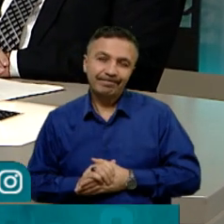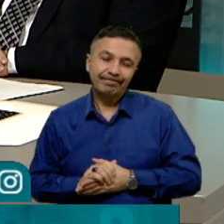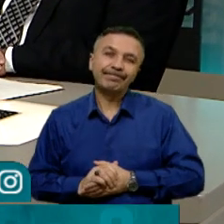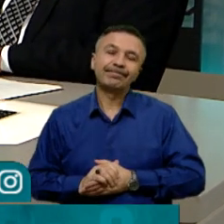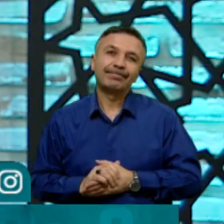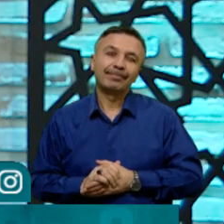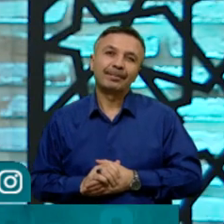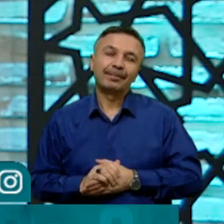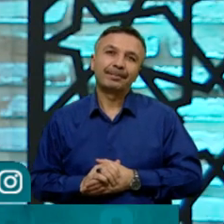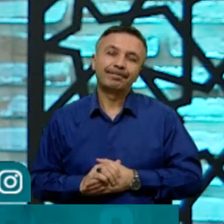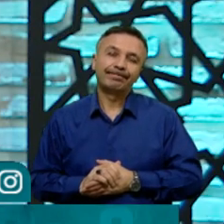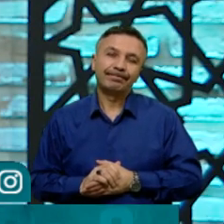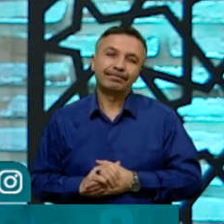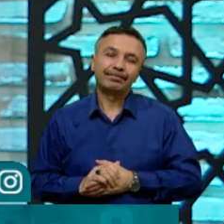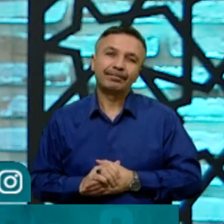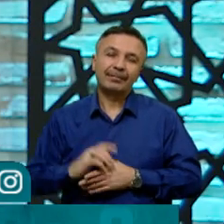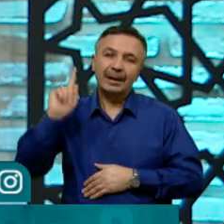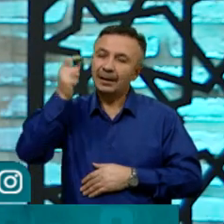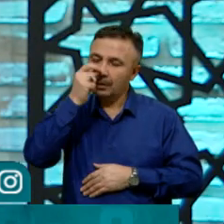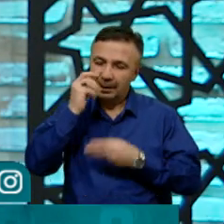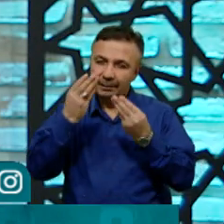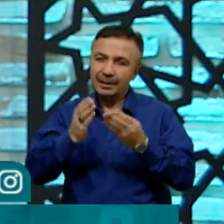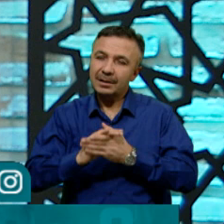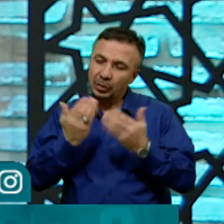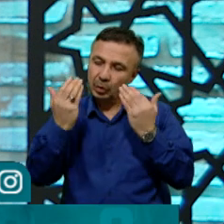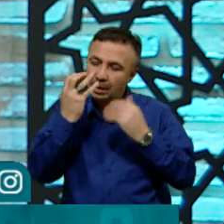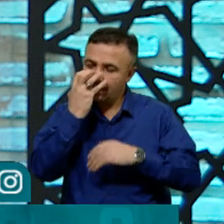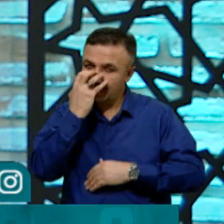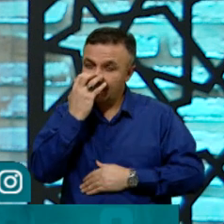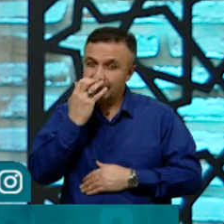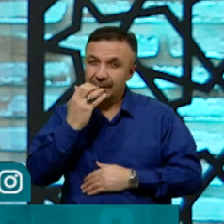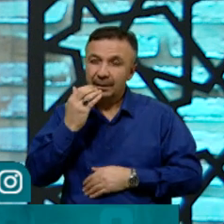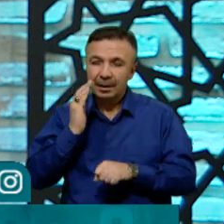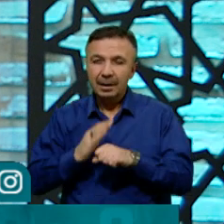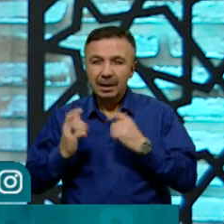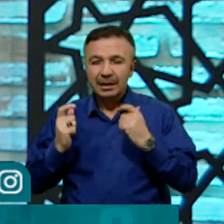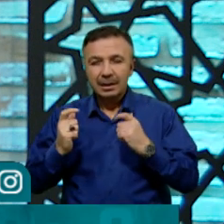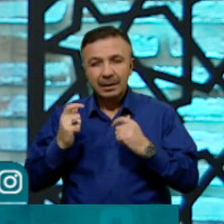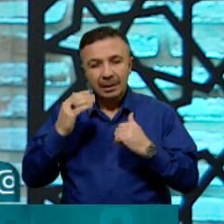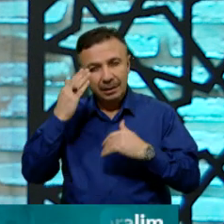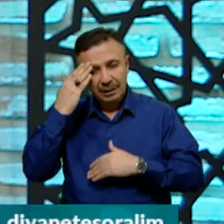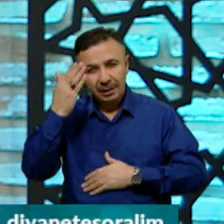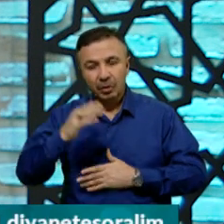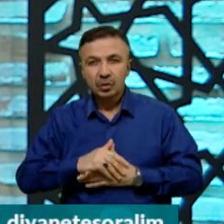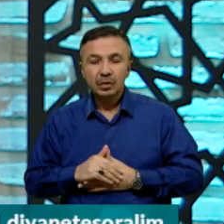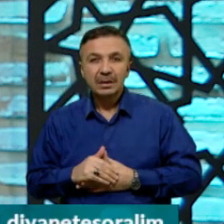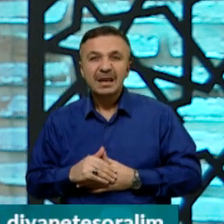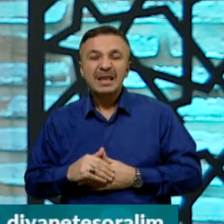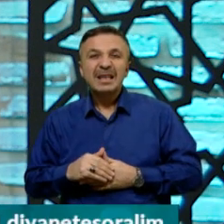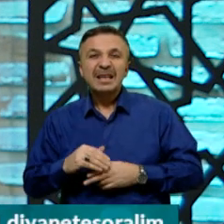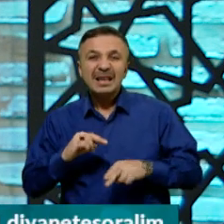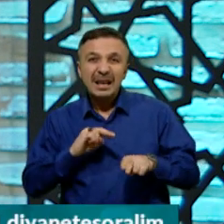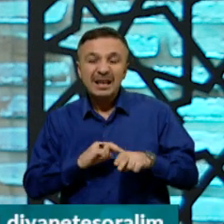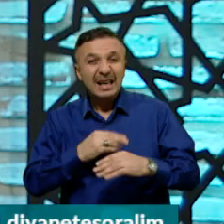Allah kolaylıklar versin Necatibey dua bekleriz Efendim sizden Kayseri'ye selam olsun ya o kredi kartı da hocam hakikaten artık